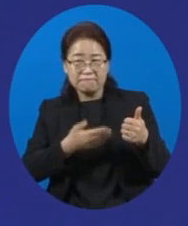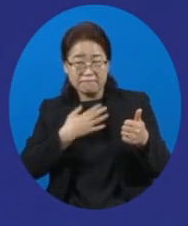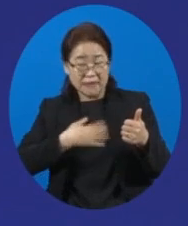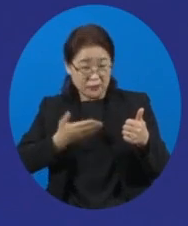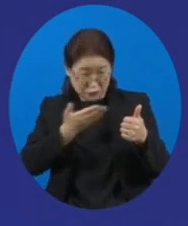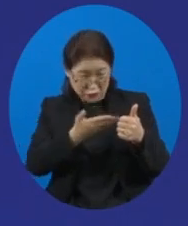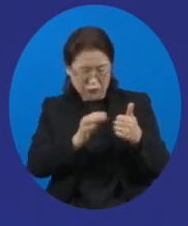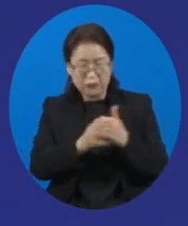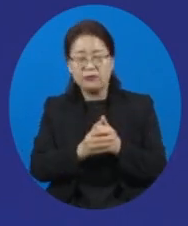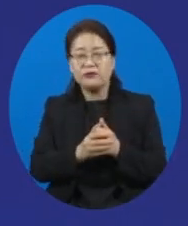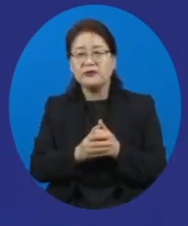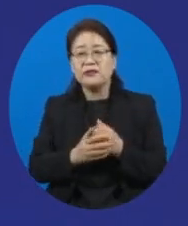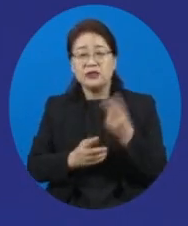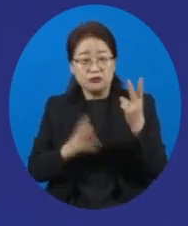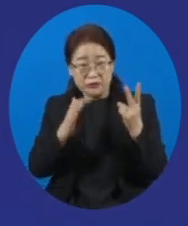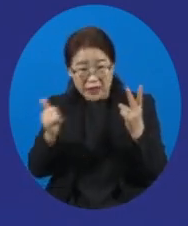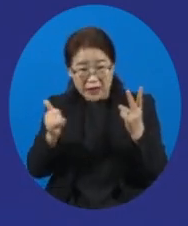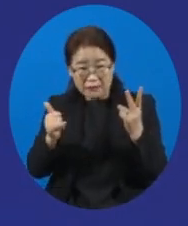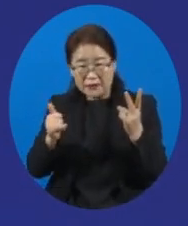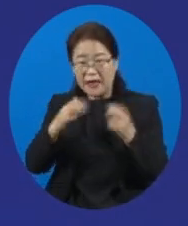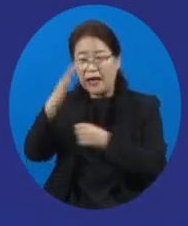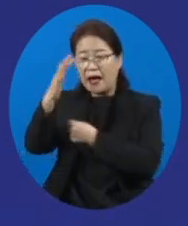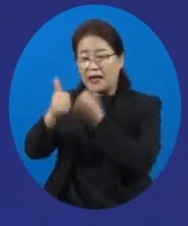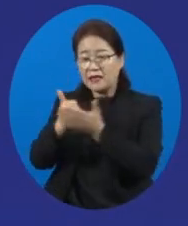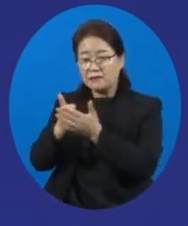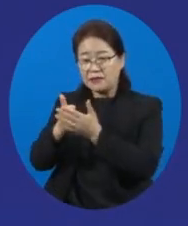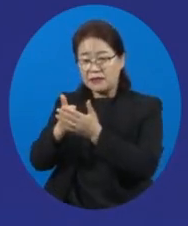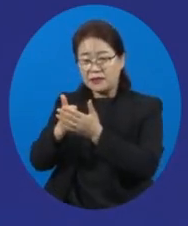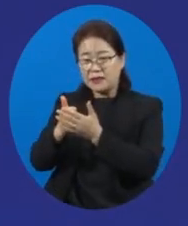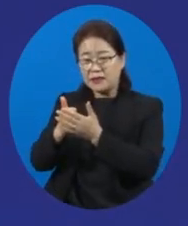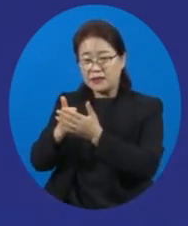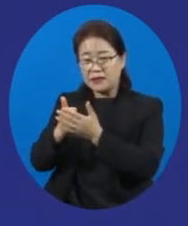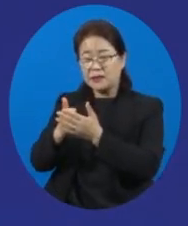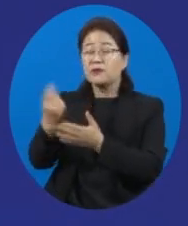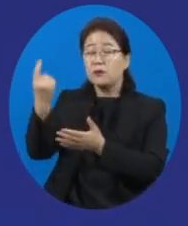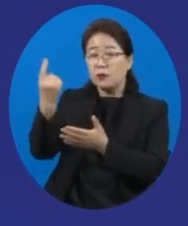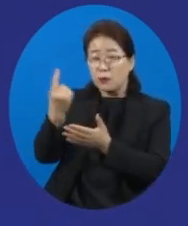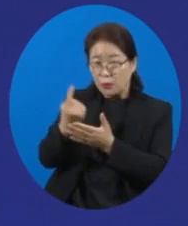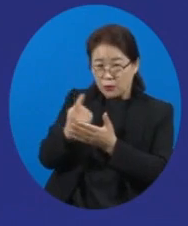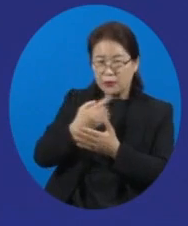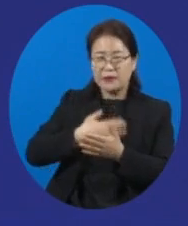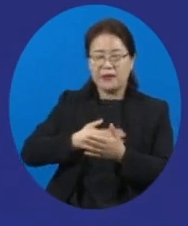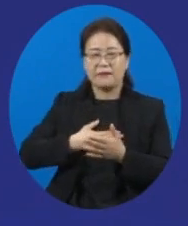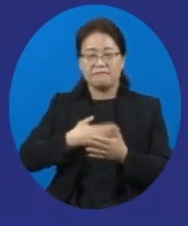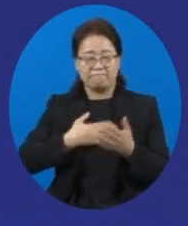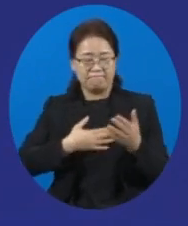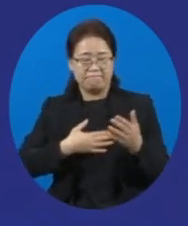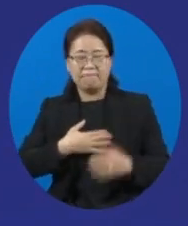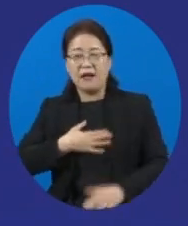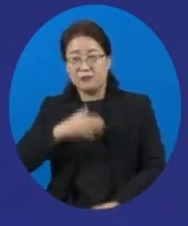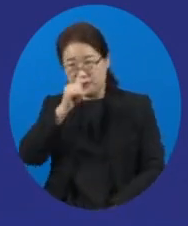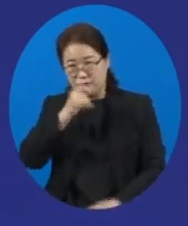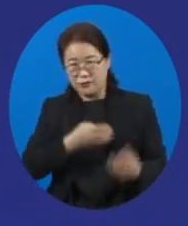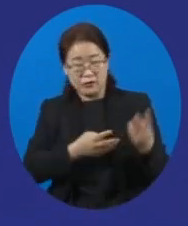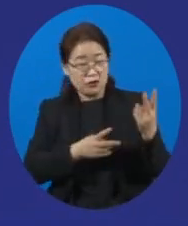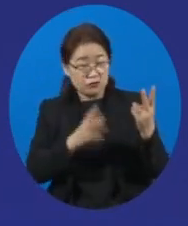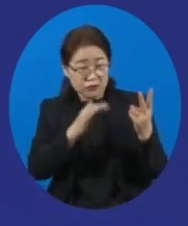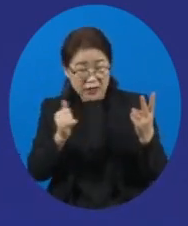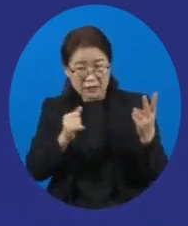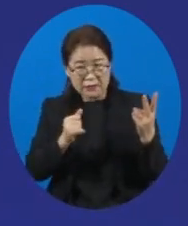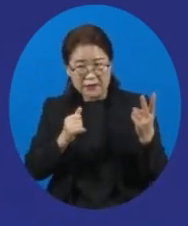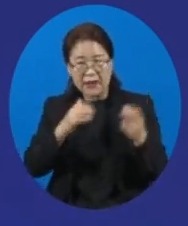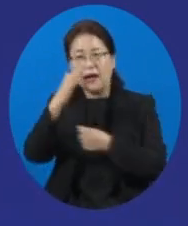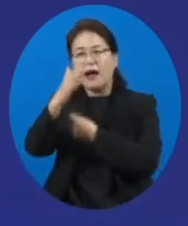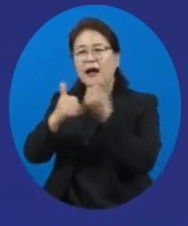그 소리를 통해서 하나님이 지금 우리에게 오고 있다는 사실을 알게 되었습니다. 그러면 하나님께서